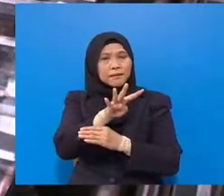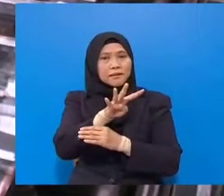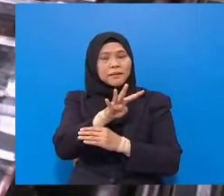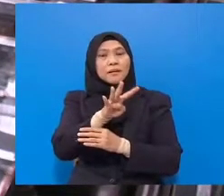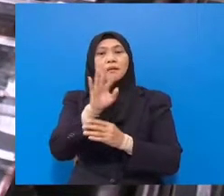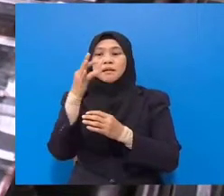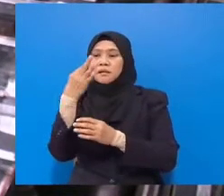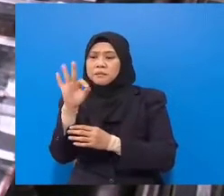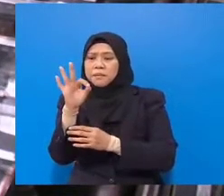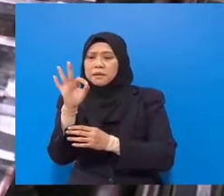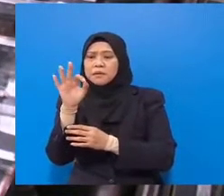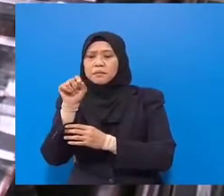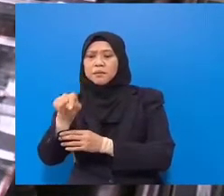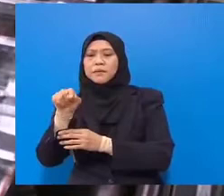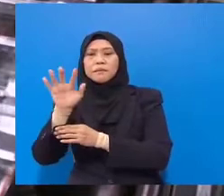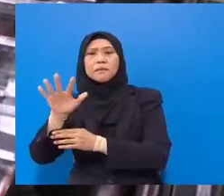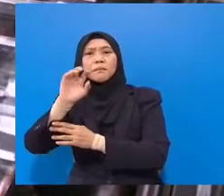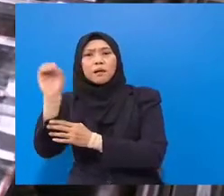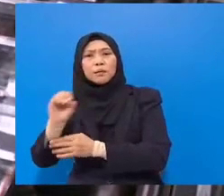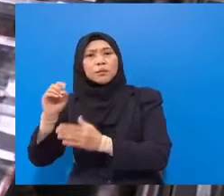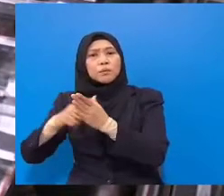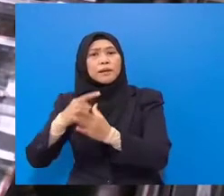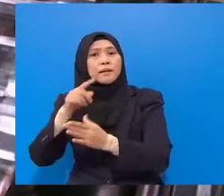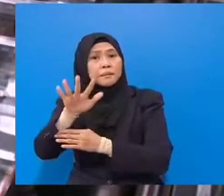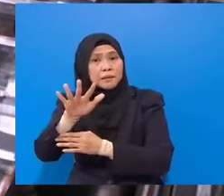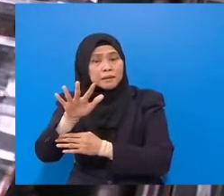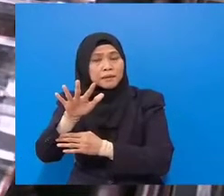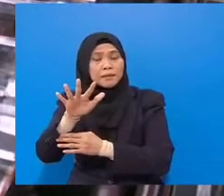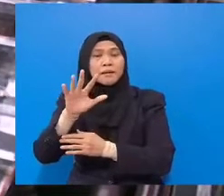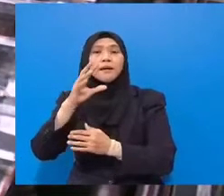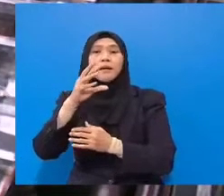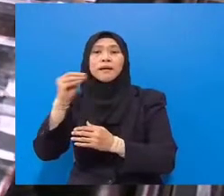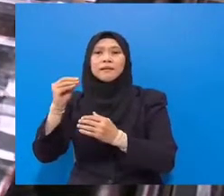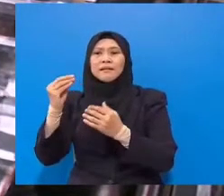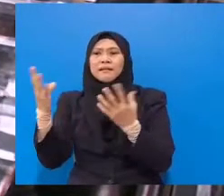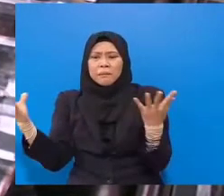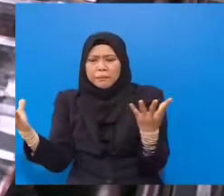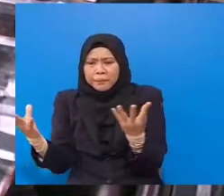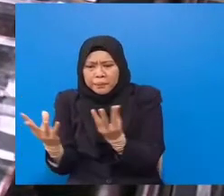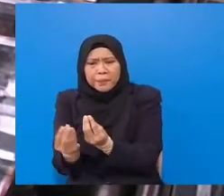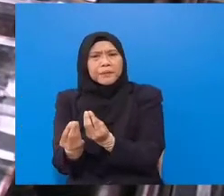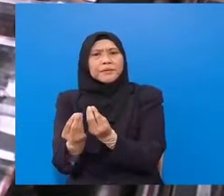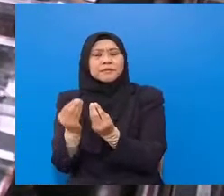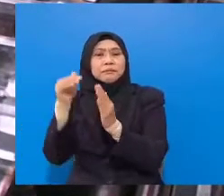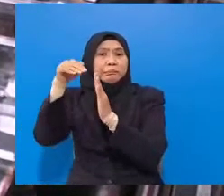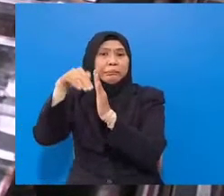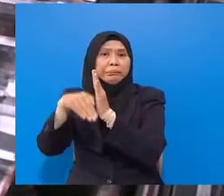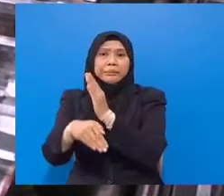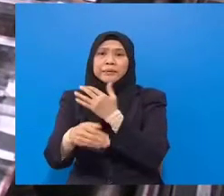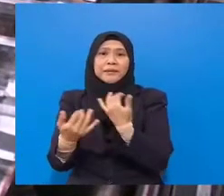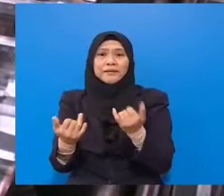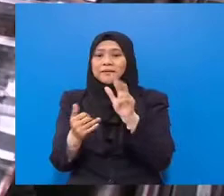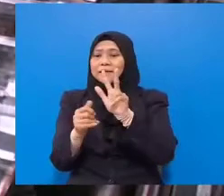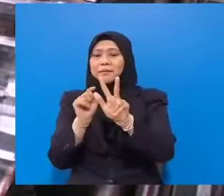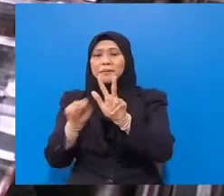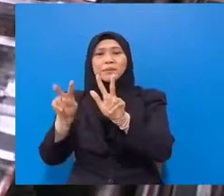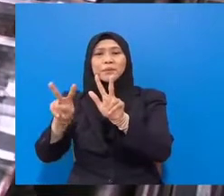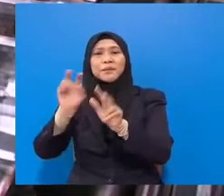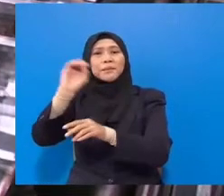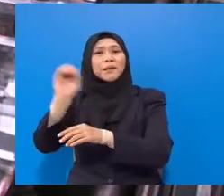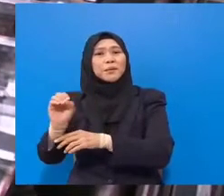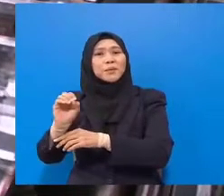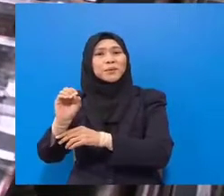kepada 1925 100 pada bulan Mei dan seterusnya penghidupan yang lebih kecil kepada kepala stigo